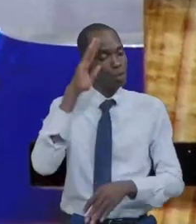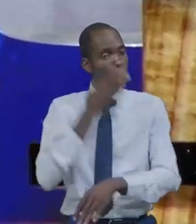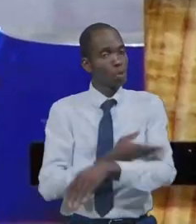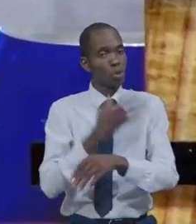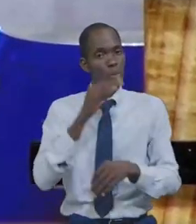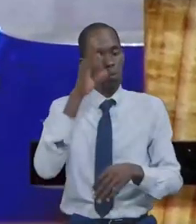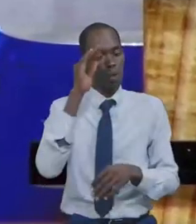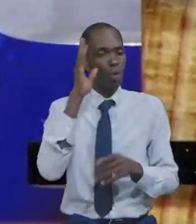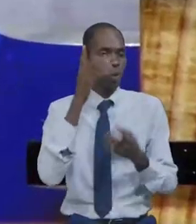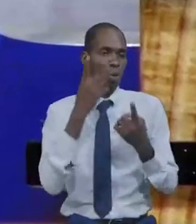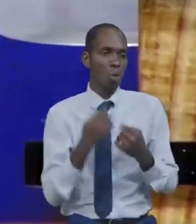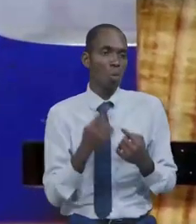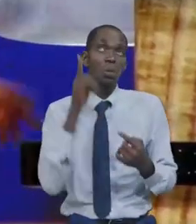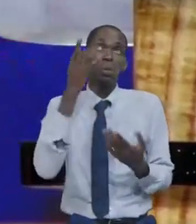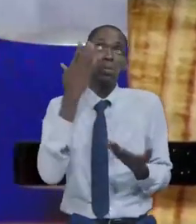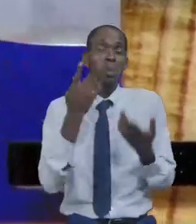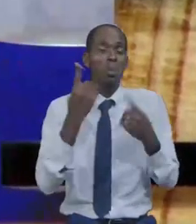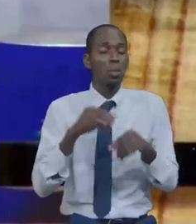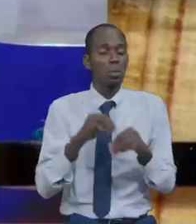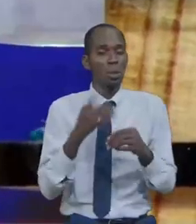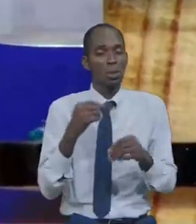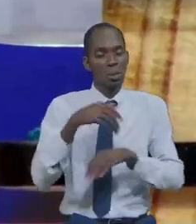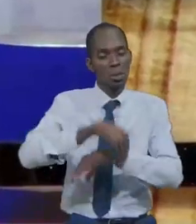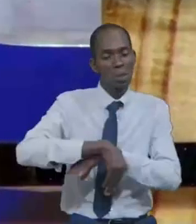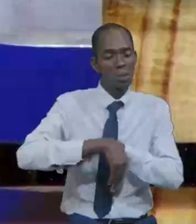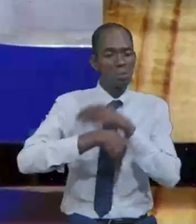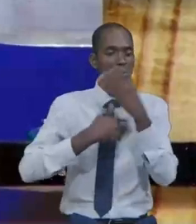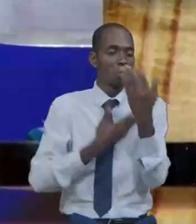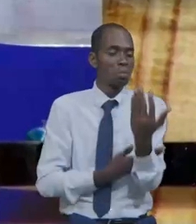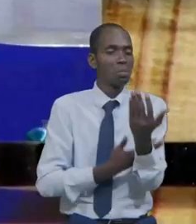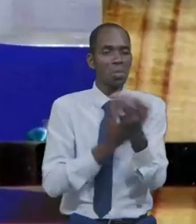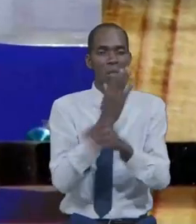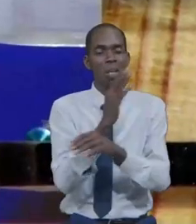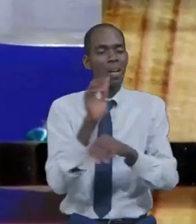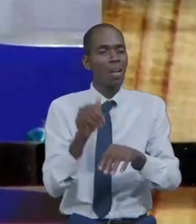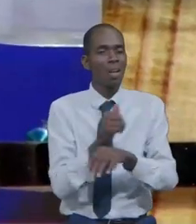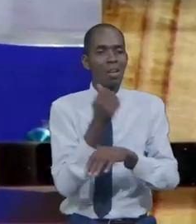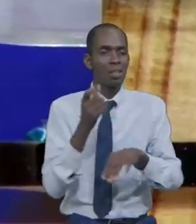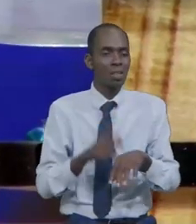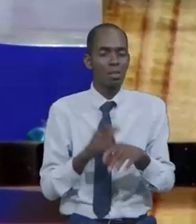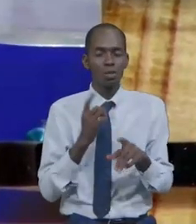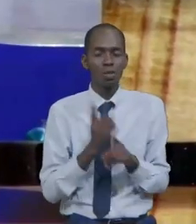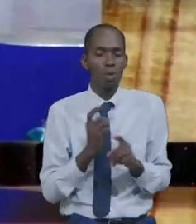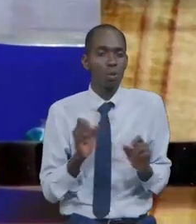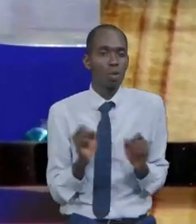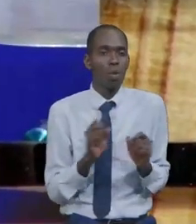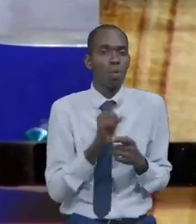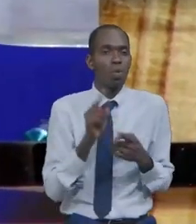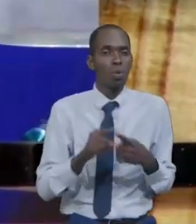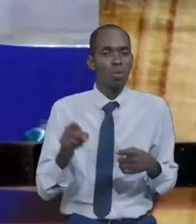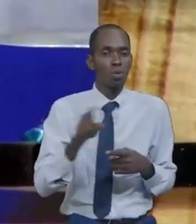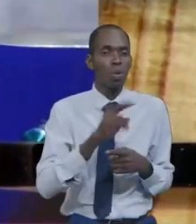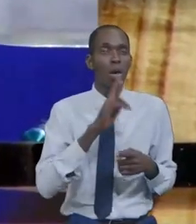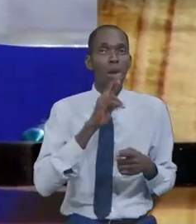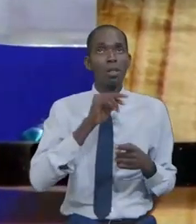que ce soit le jour ou à tout moment et à l'improviste. Et lorsque tu n'attendais pas,